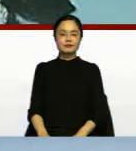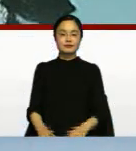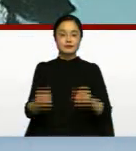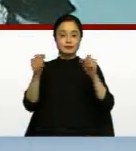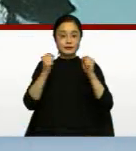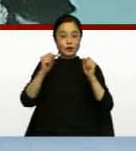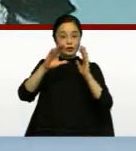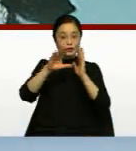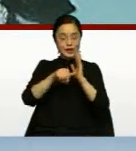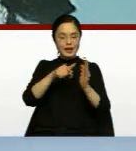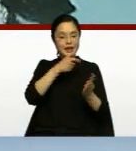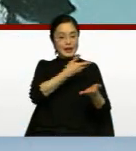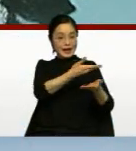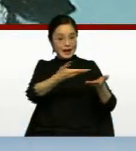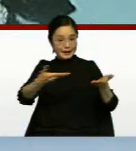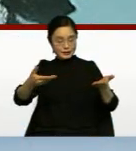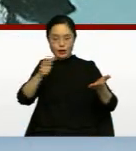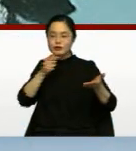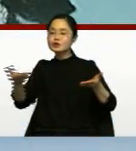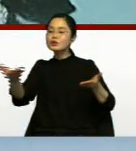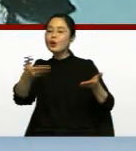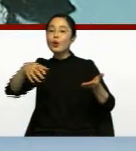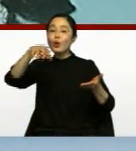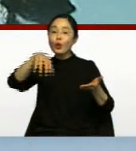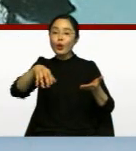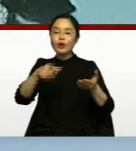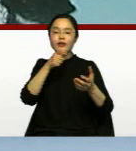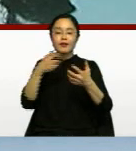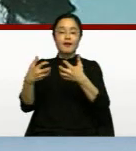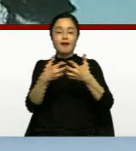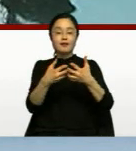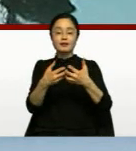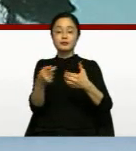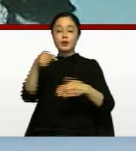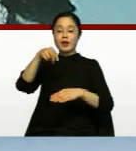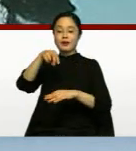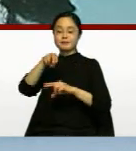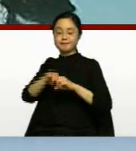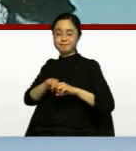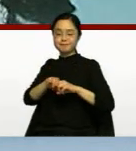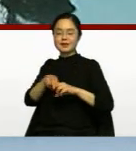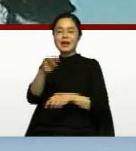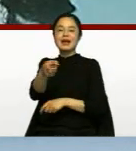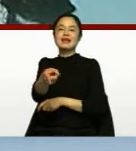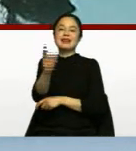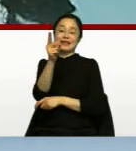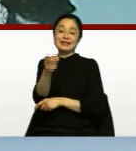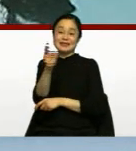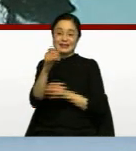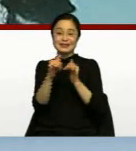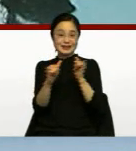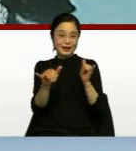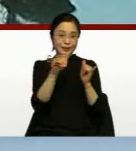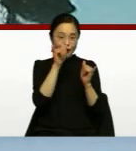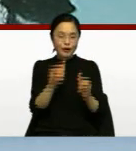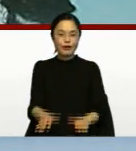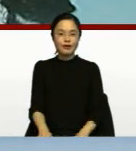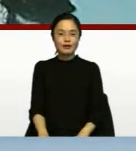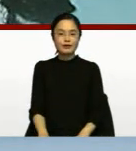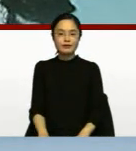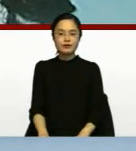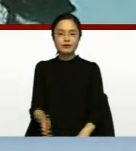겨울철에 하천이나 저수지에서 얼음 낚시나 썰매를 즐기는 분들 적지 않을 텐데요. 날씨가 풀리는